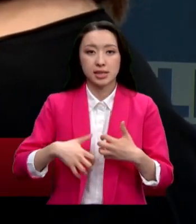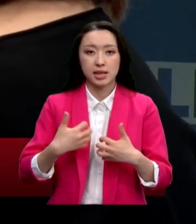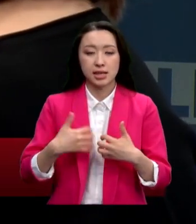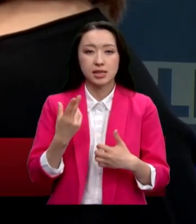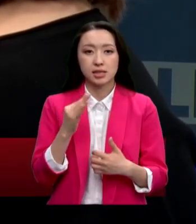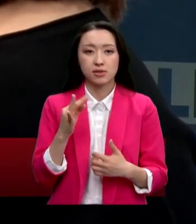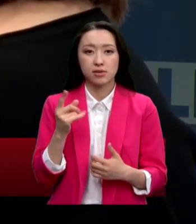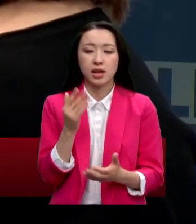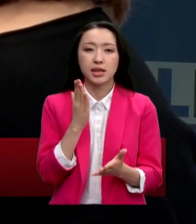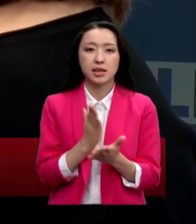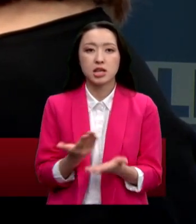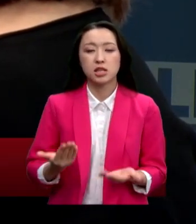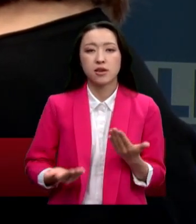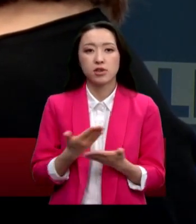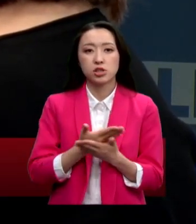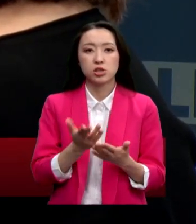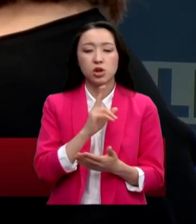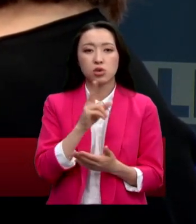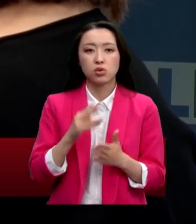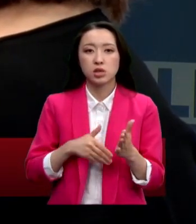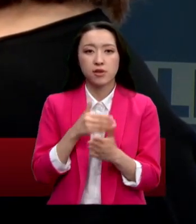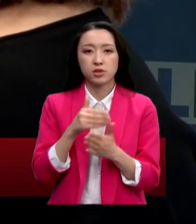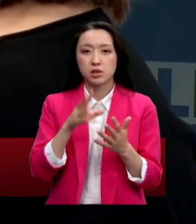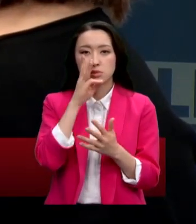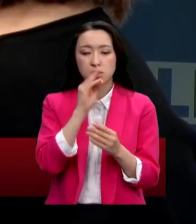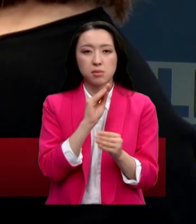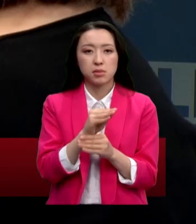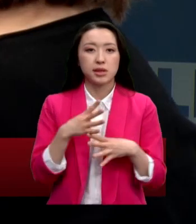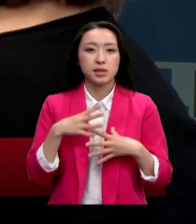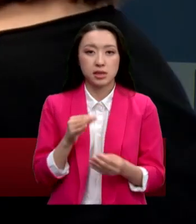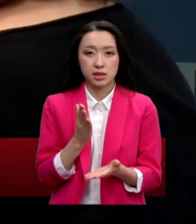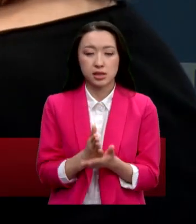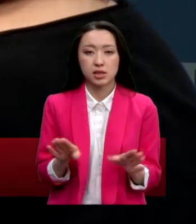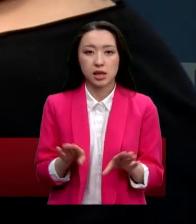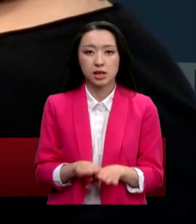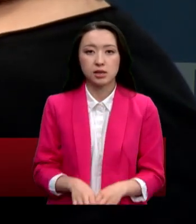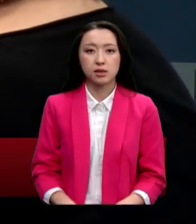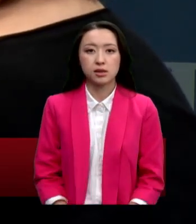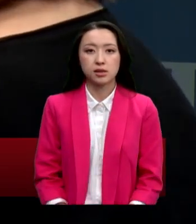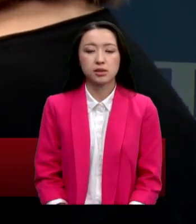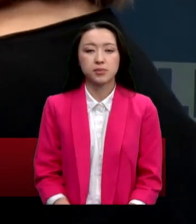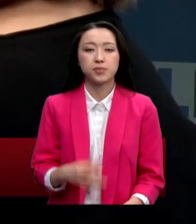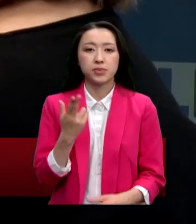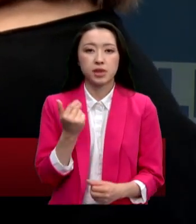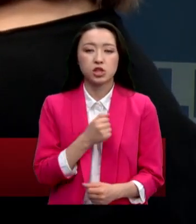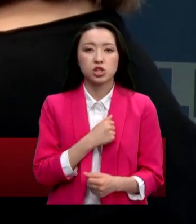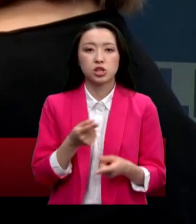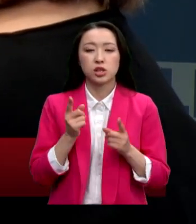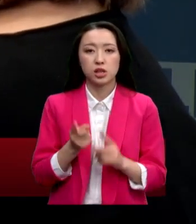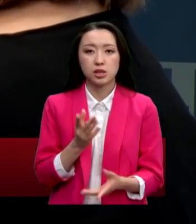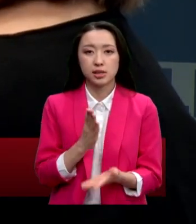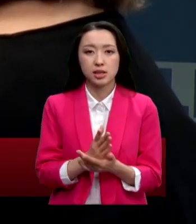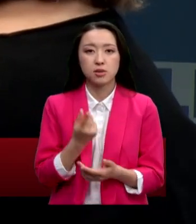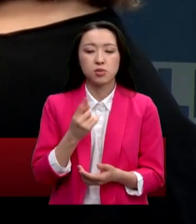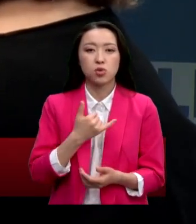цифру. Да. Есть, наверное, те, кто и совсем не поднимал заработную плату. Есть такие? К сожалению, есть такие. Вы знаете, дело в том, что у